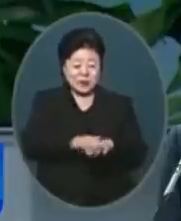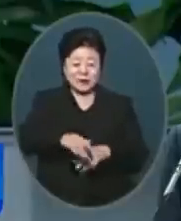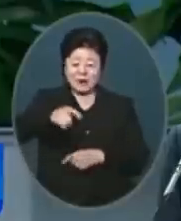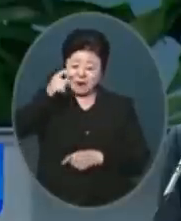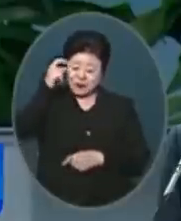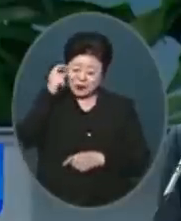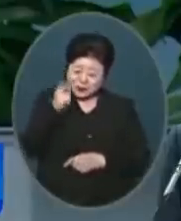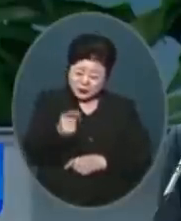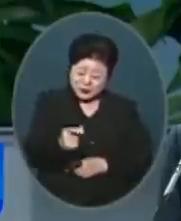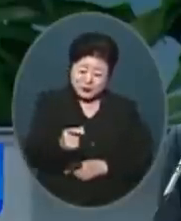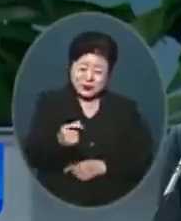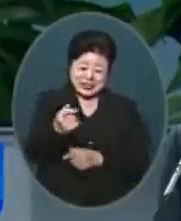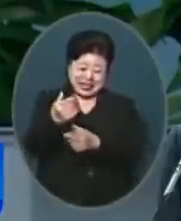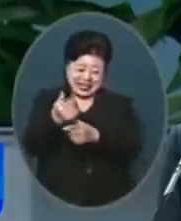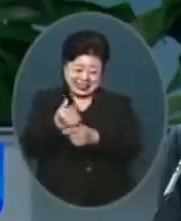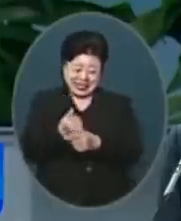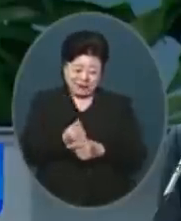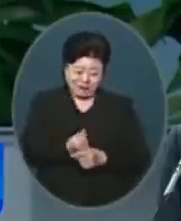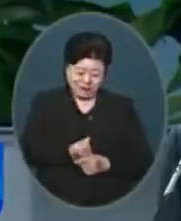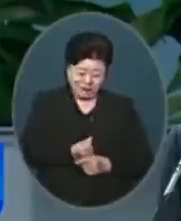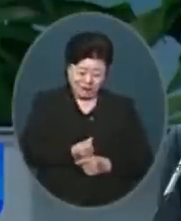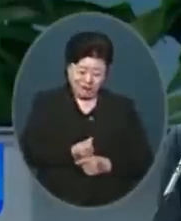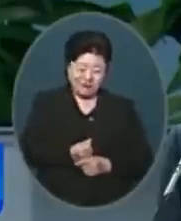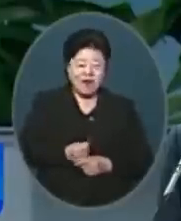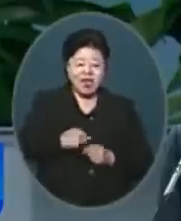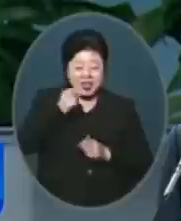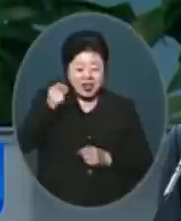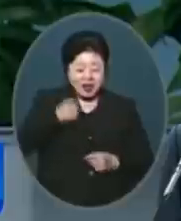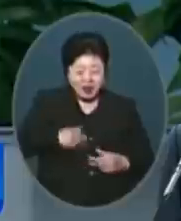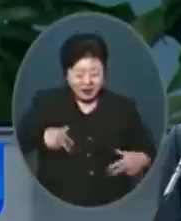예수의 손목을 굳게 잡고